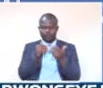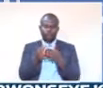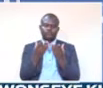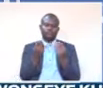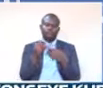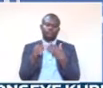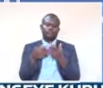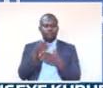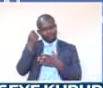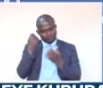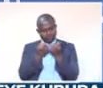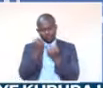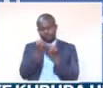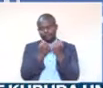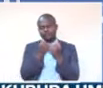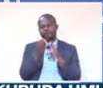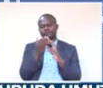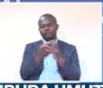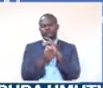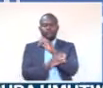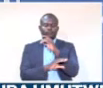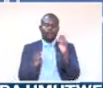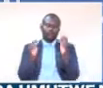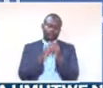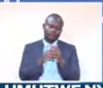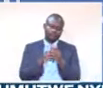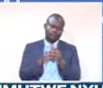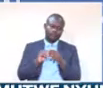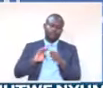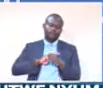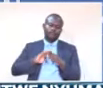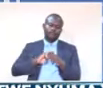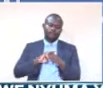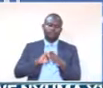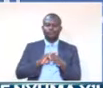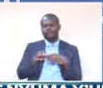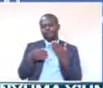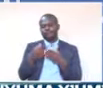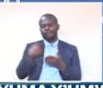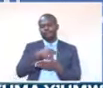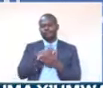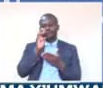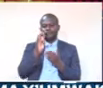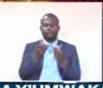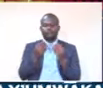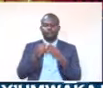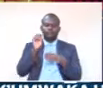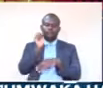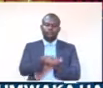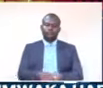byoroha, ubwo n'ubuhahirane hagati y'ibihugu byacu byombi ndetse n'ishoramari rikaba rizoroha